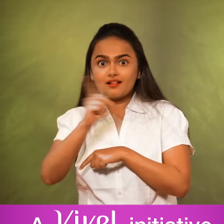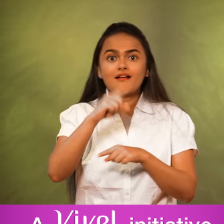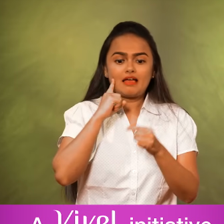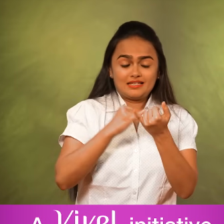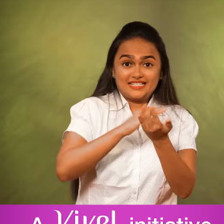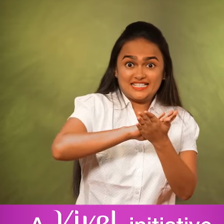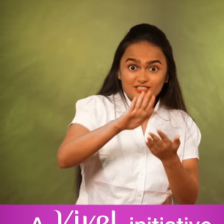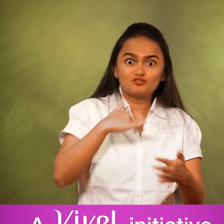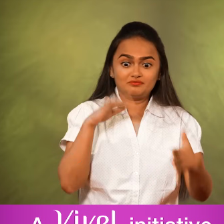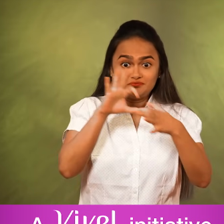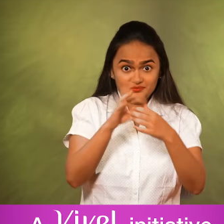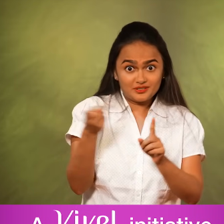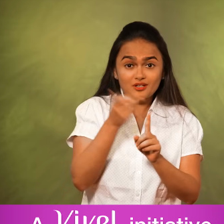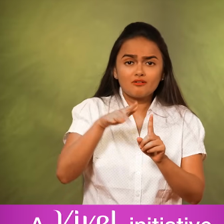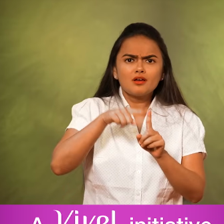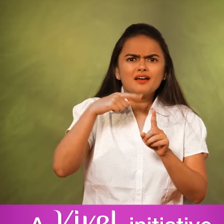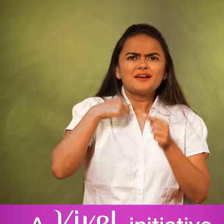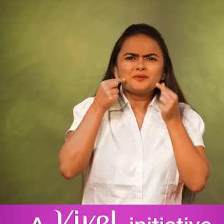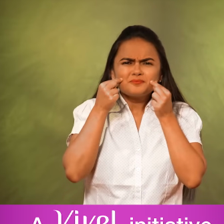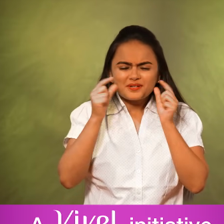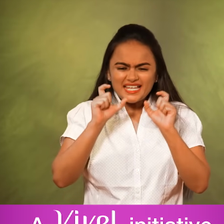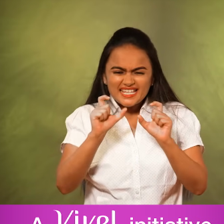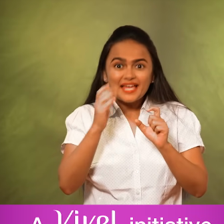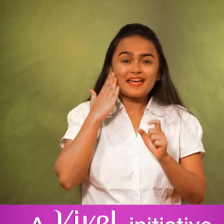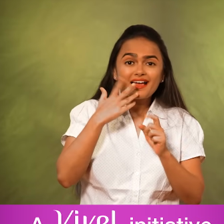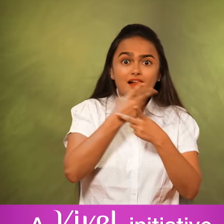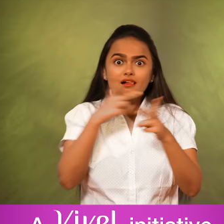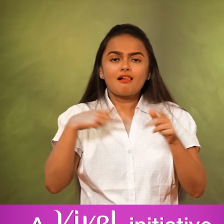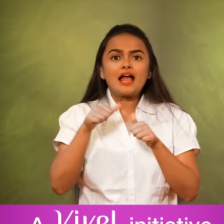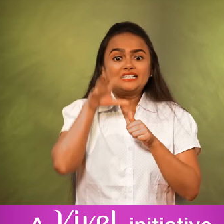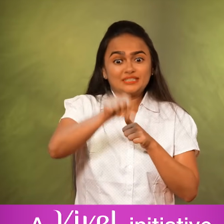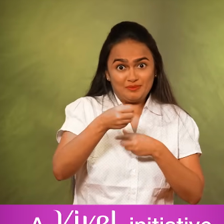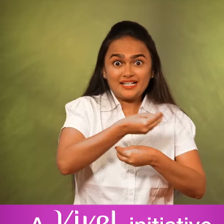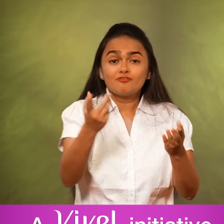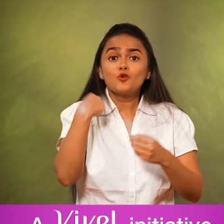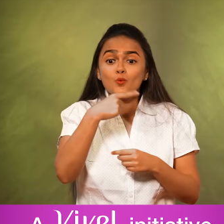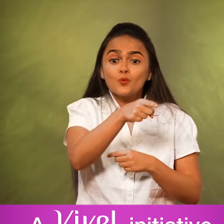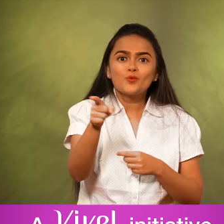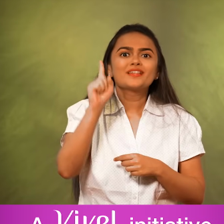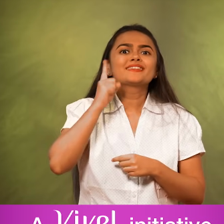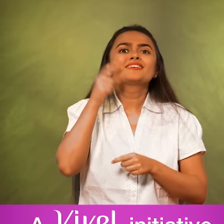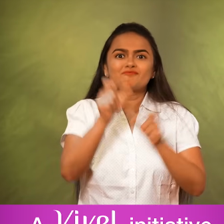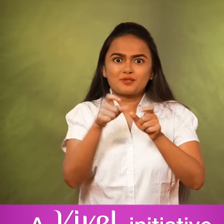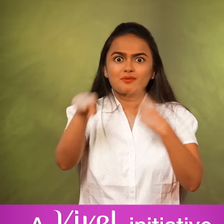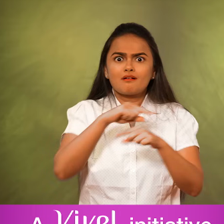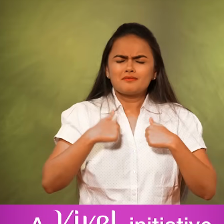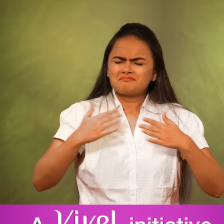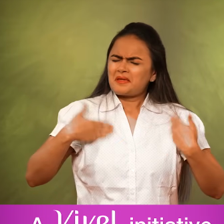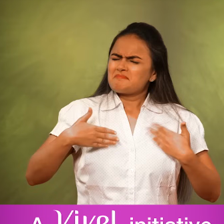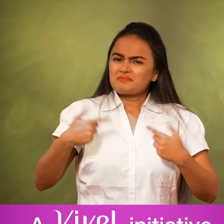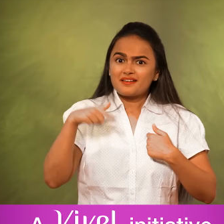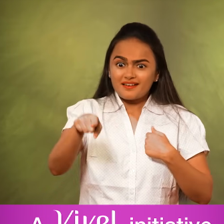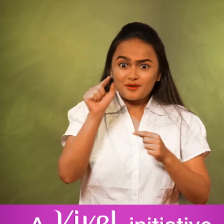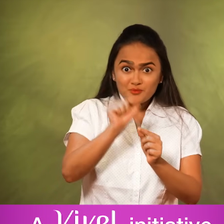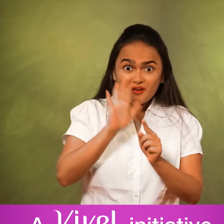ITC Vivel and India signing hands in their initiative to make beauty and skincare content accessible to people with hearing impairments,